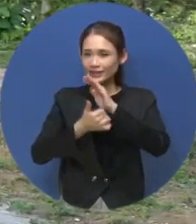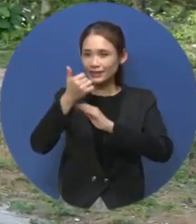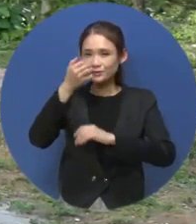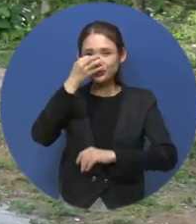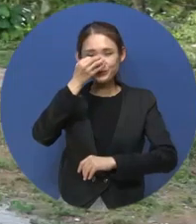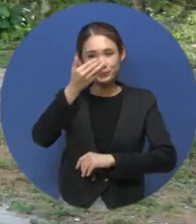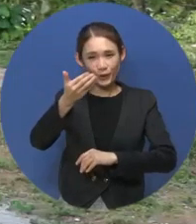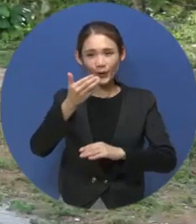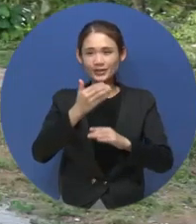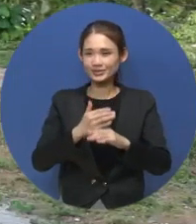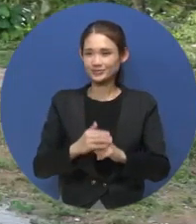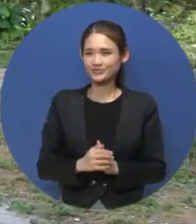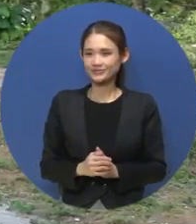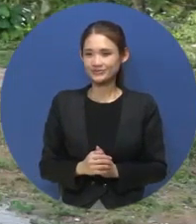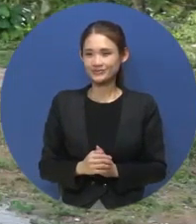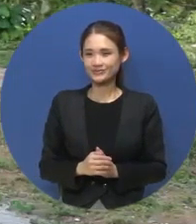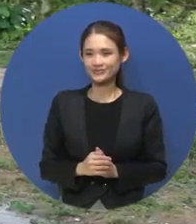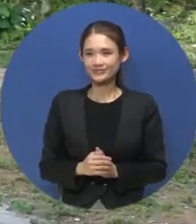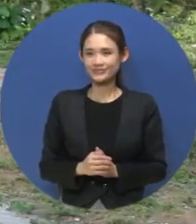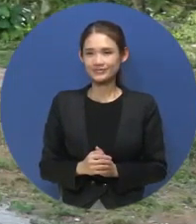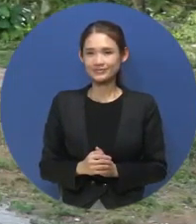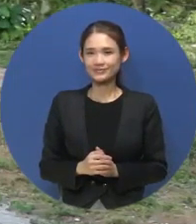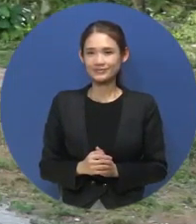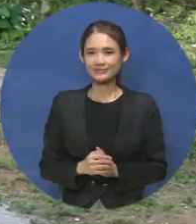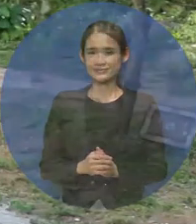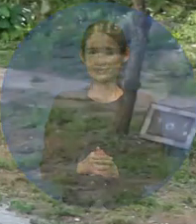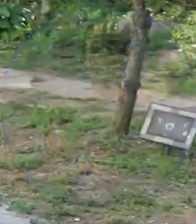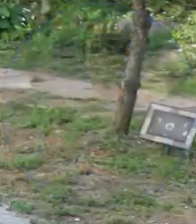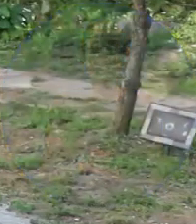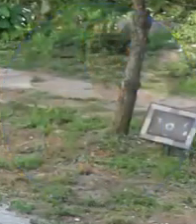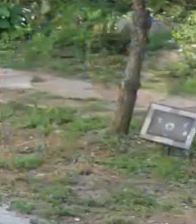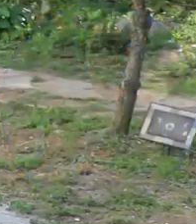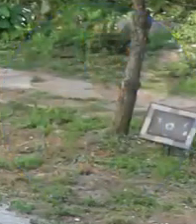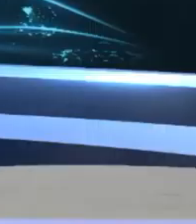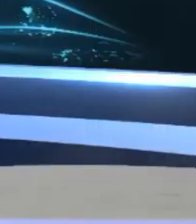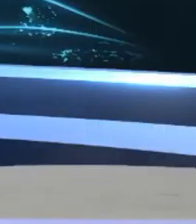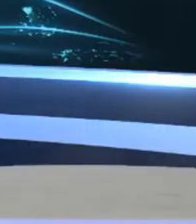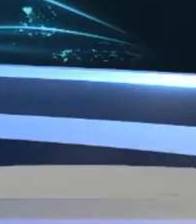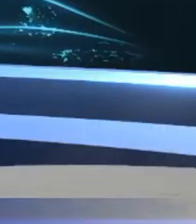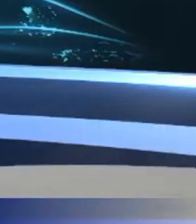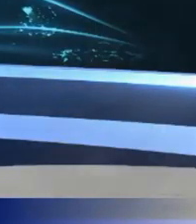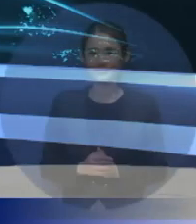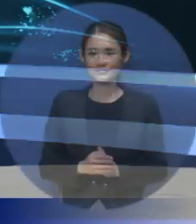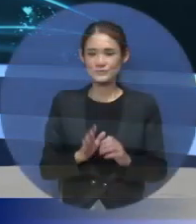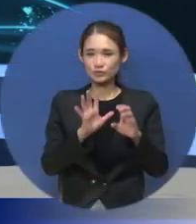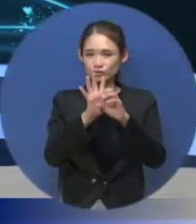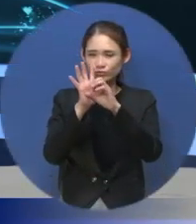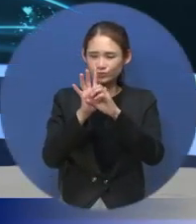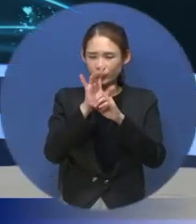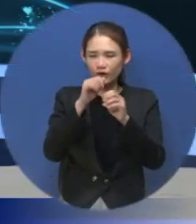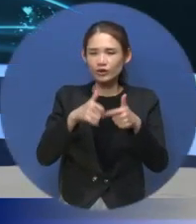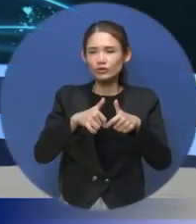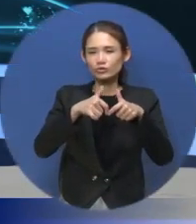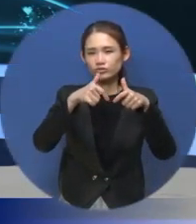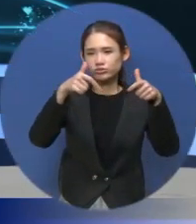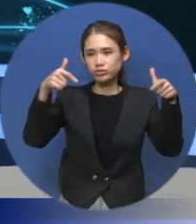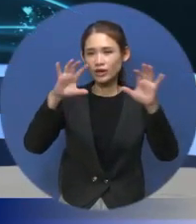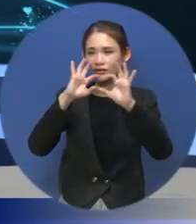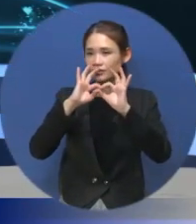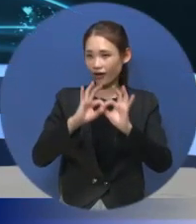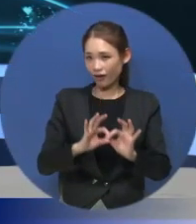개성 넘치는 작가들의 작품 활동과 소통의 장이 되고 있는 이번 전시회는 예술과 교육이 하나돼